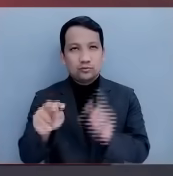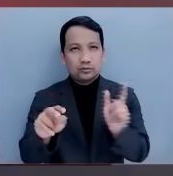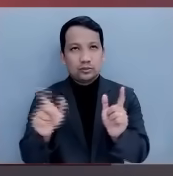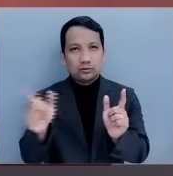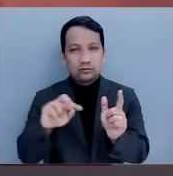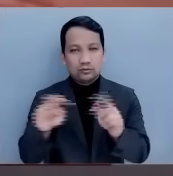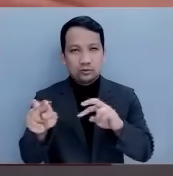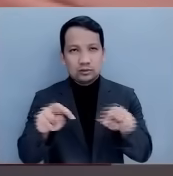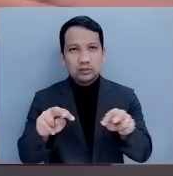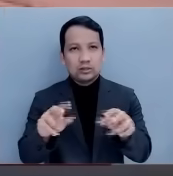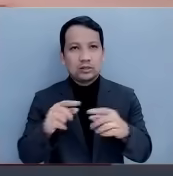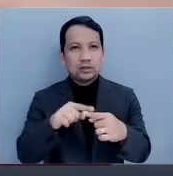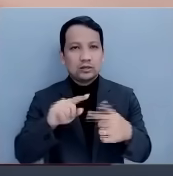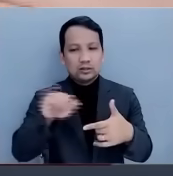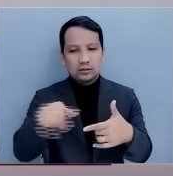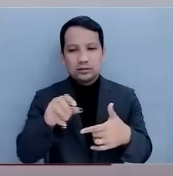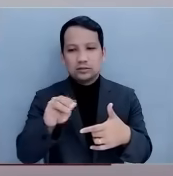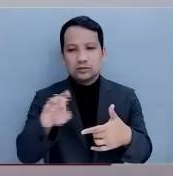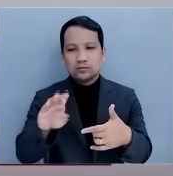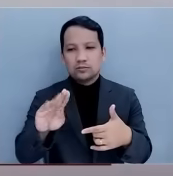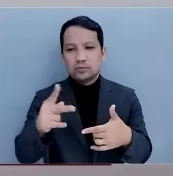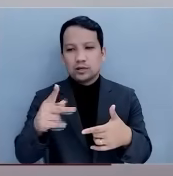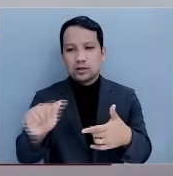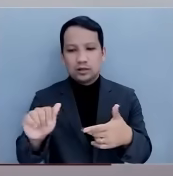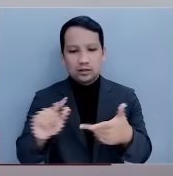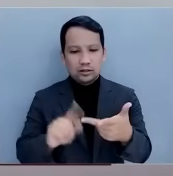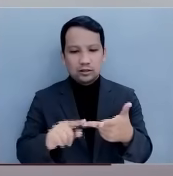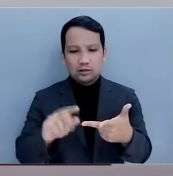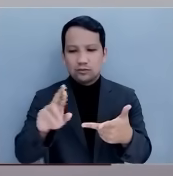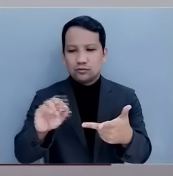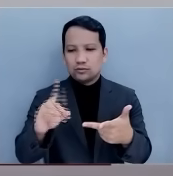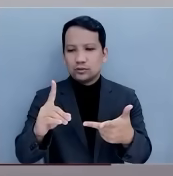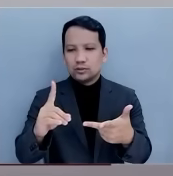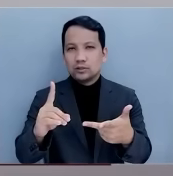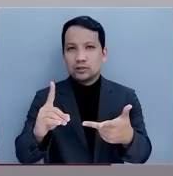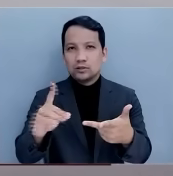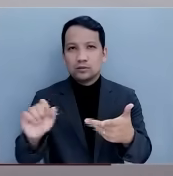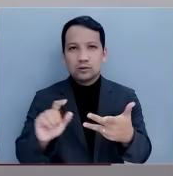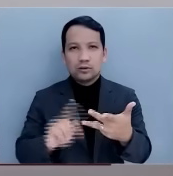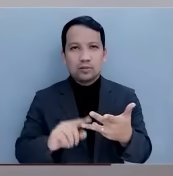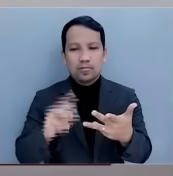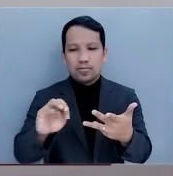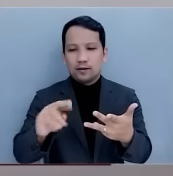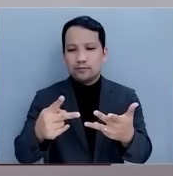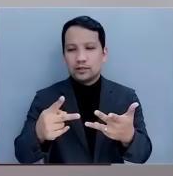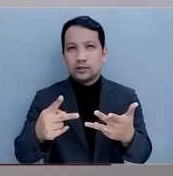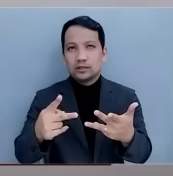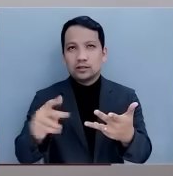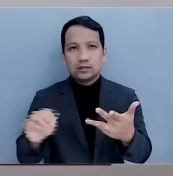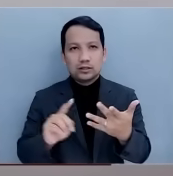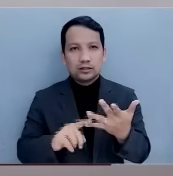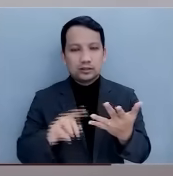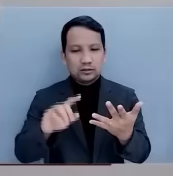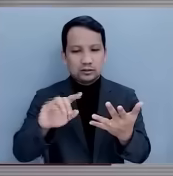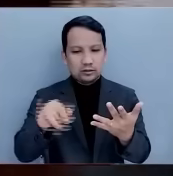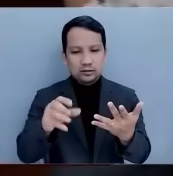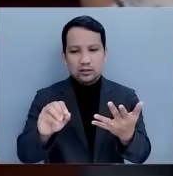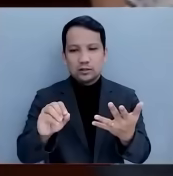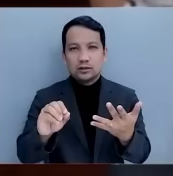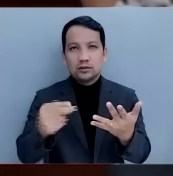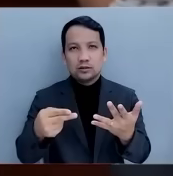sina James Bacay, Marlon Bacay, Rondel Cristorum, Mark Joseph Velasco, John Inonog at Roel